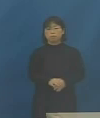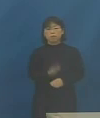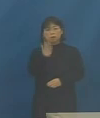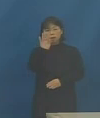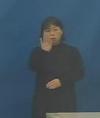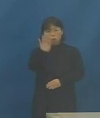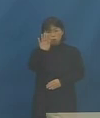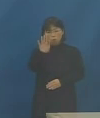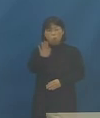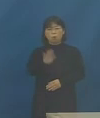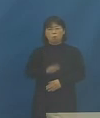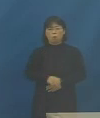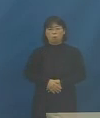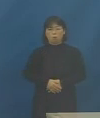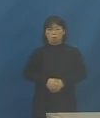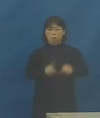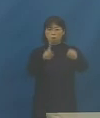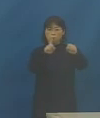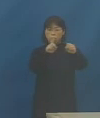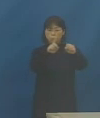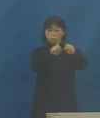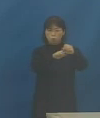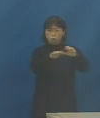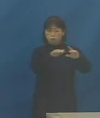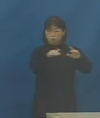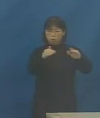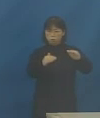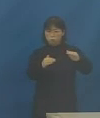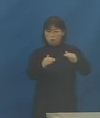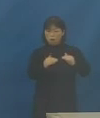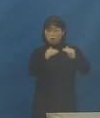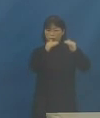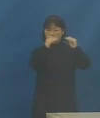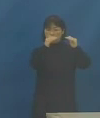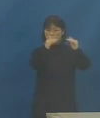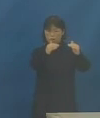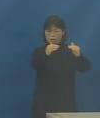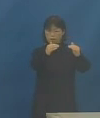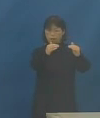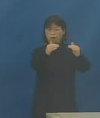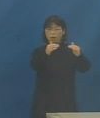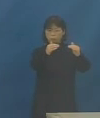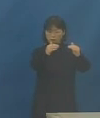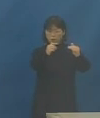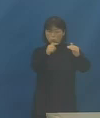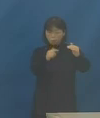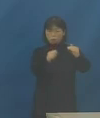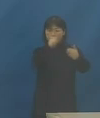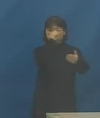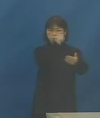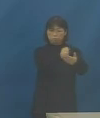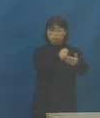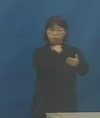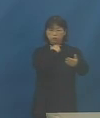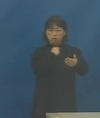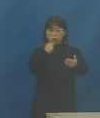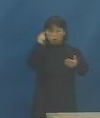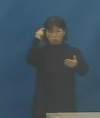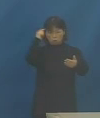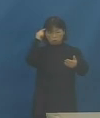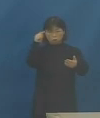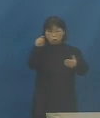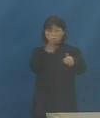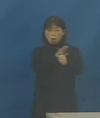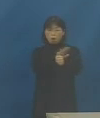今後その要望あの目標政治今上げてですねさらにあのうはミックということなんですすがその背景に